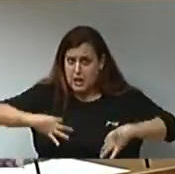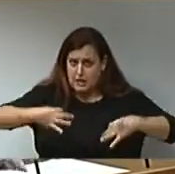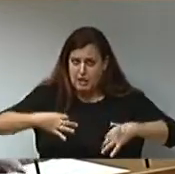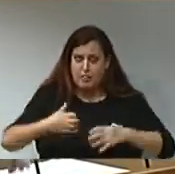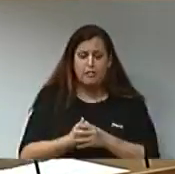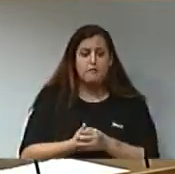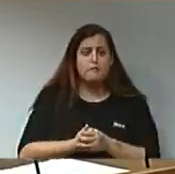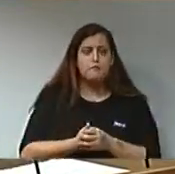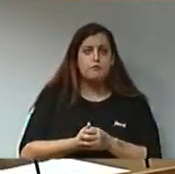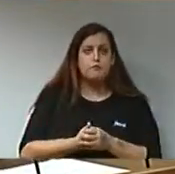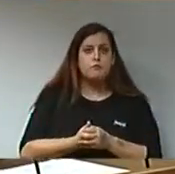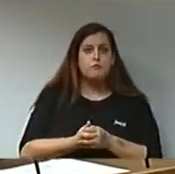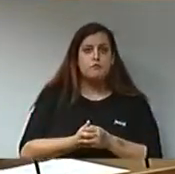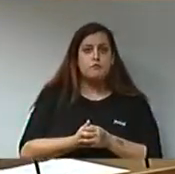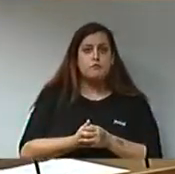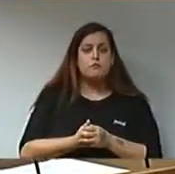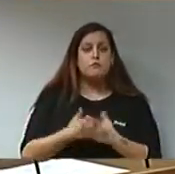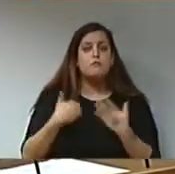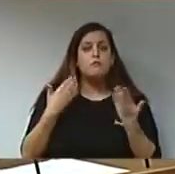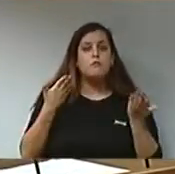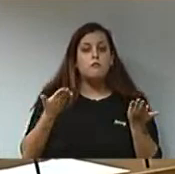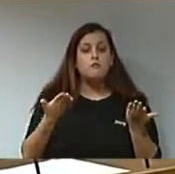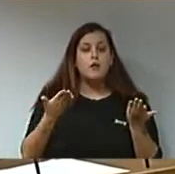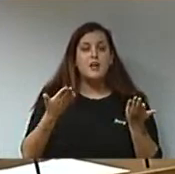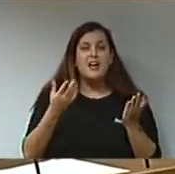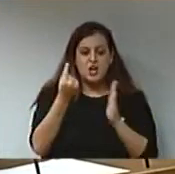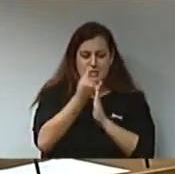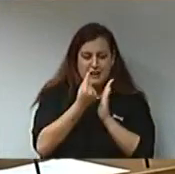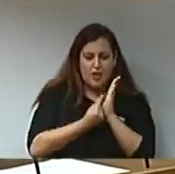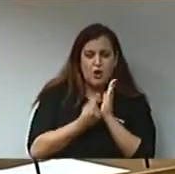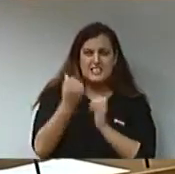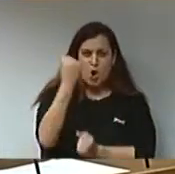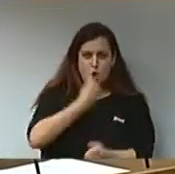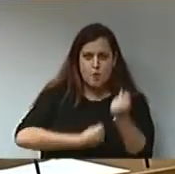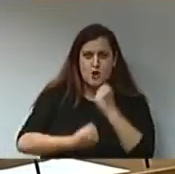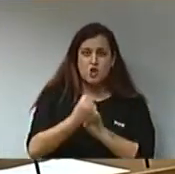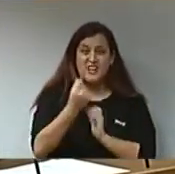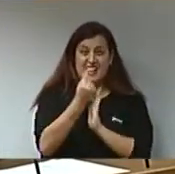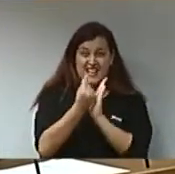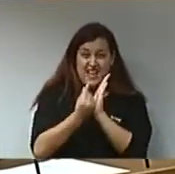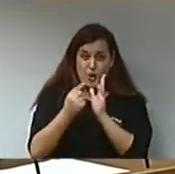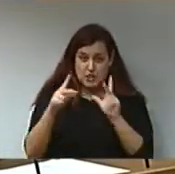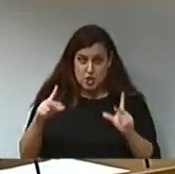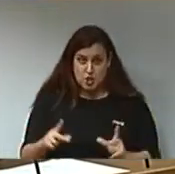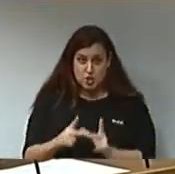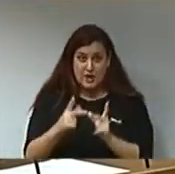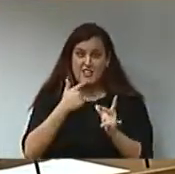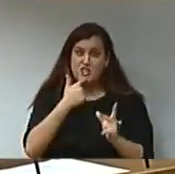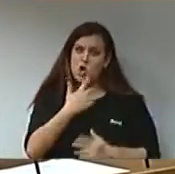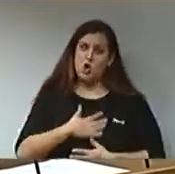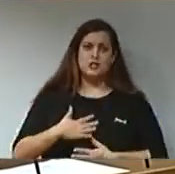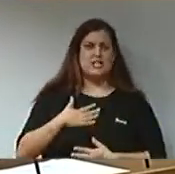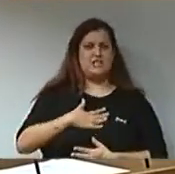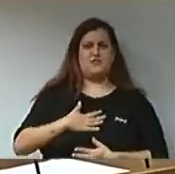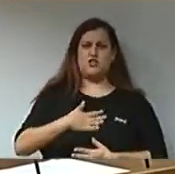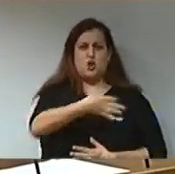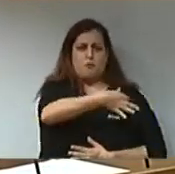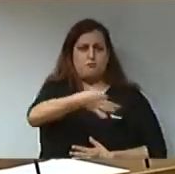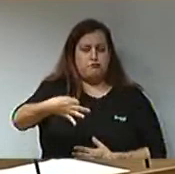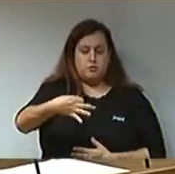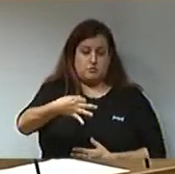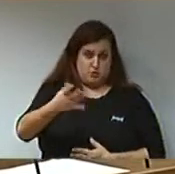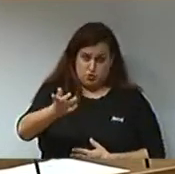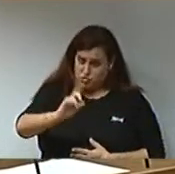de l'atur. Mire, en cap cas, ni en els indicadors econòmics, ni en els indicadors socials, he dit jo que estigui satisfet. En absolut estic